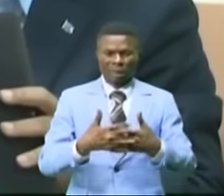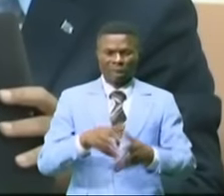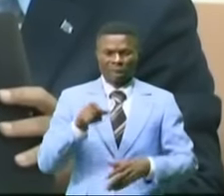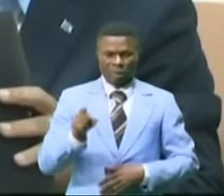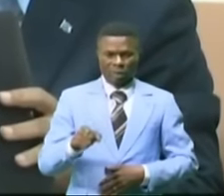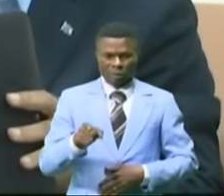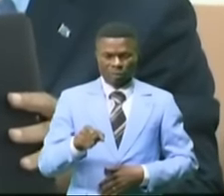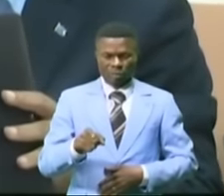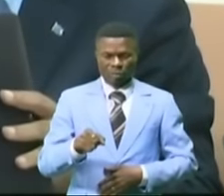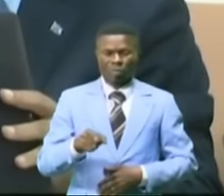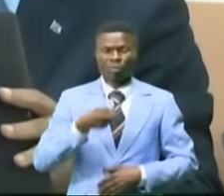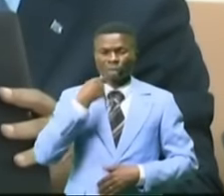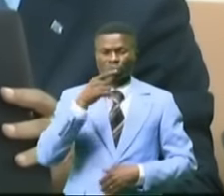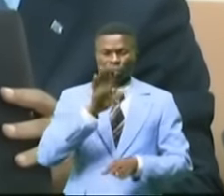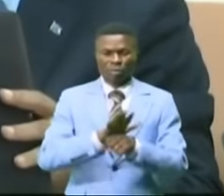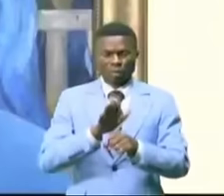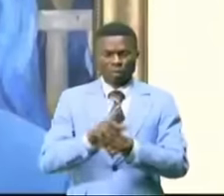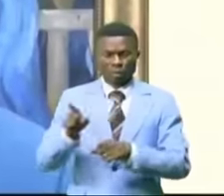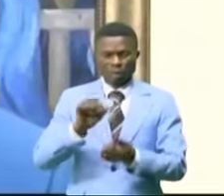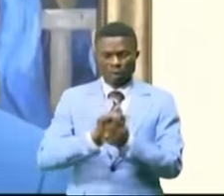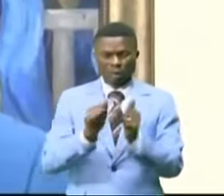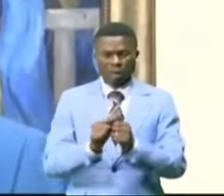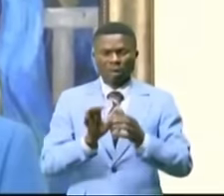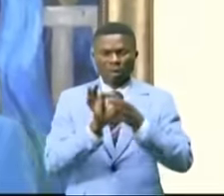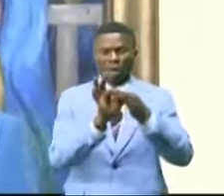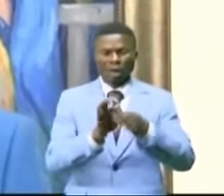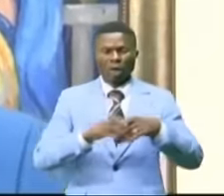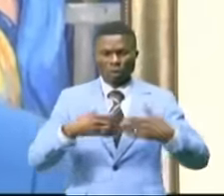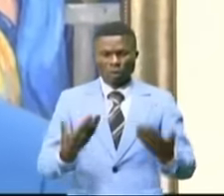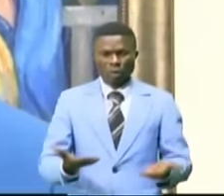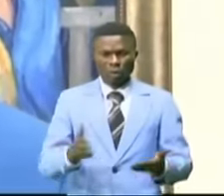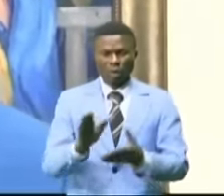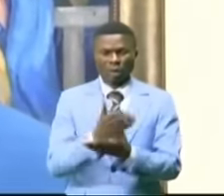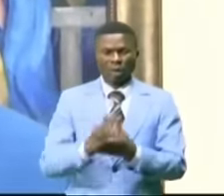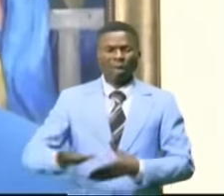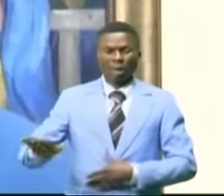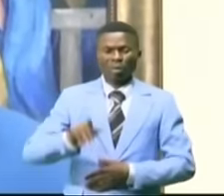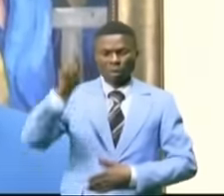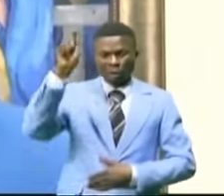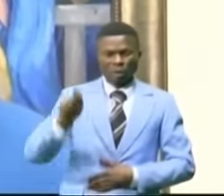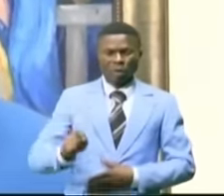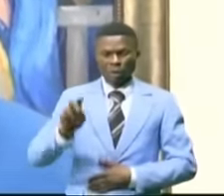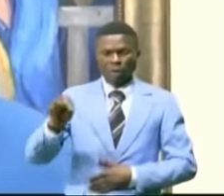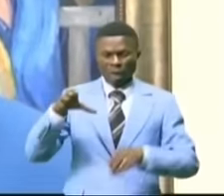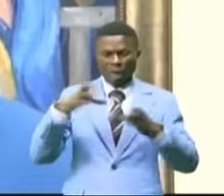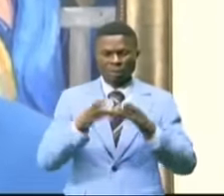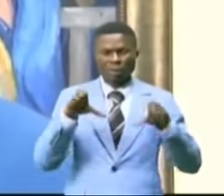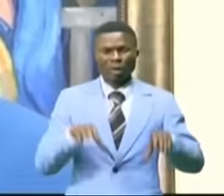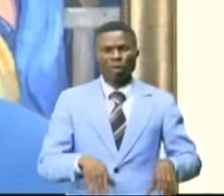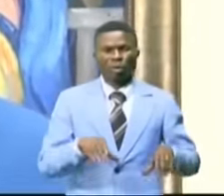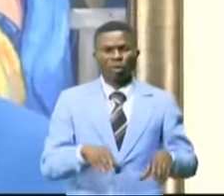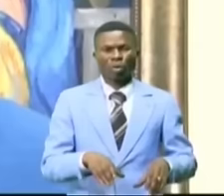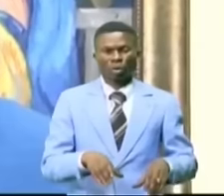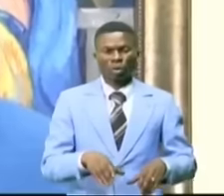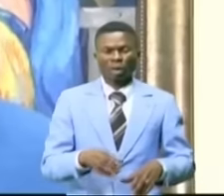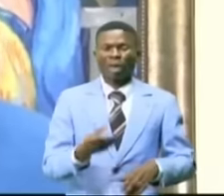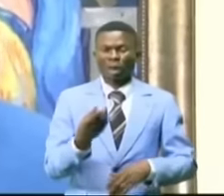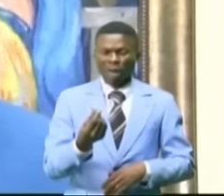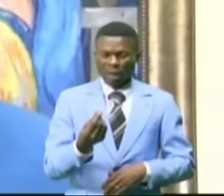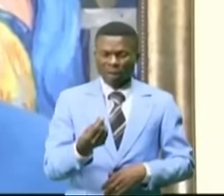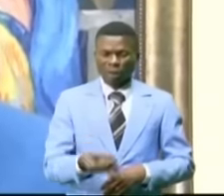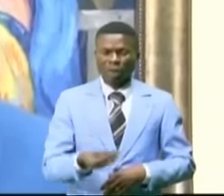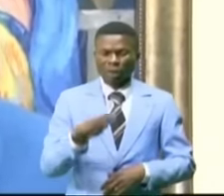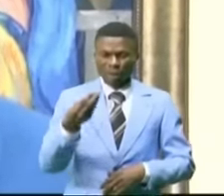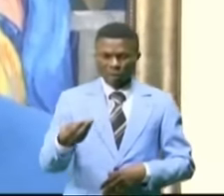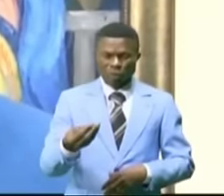de passer en revue avec lui le cadre de coopération entre la Tunisie et le Congo, et les moyens